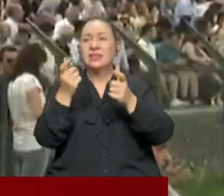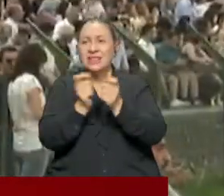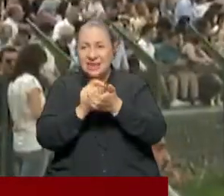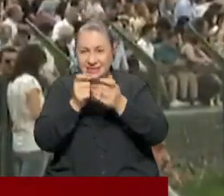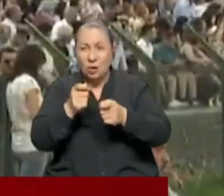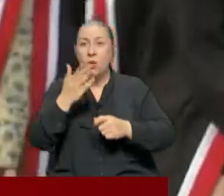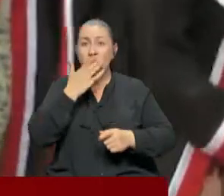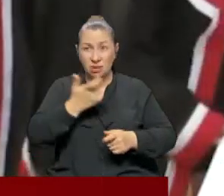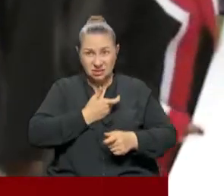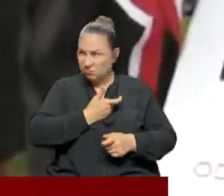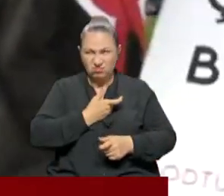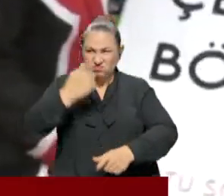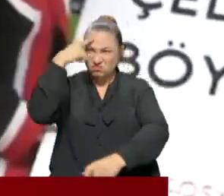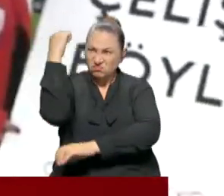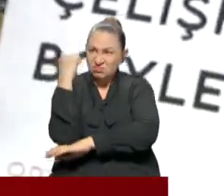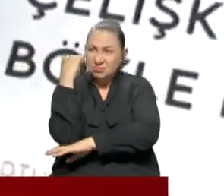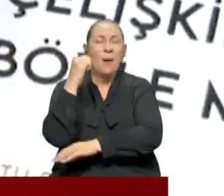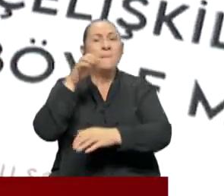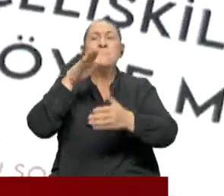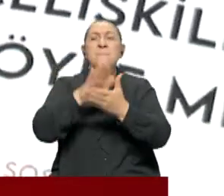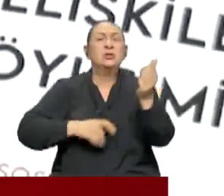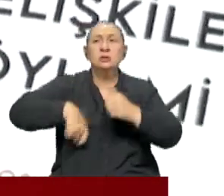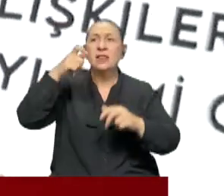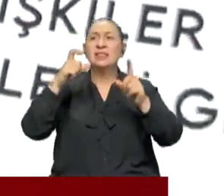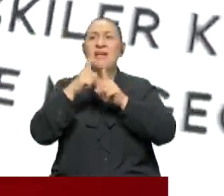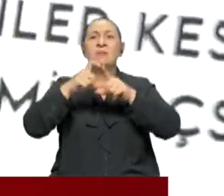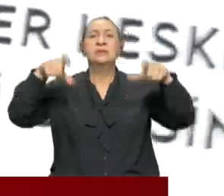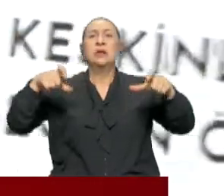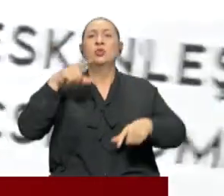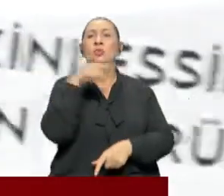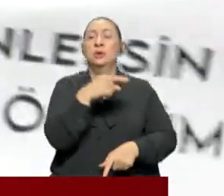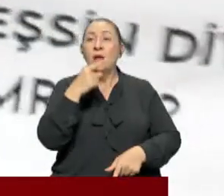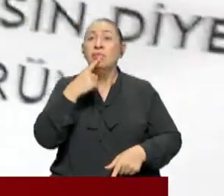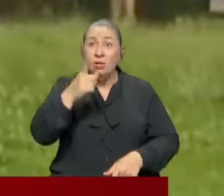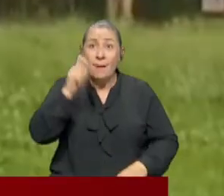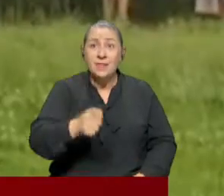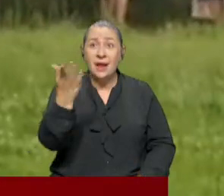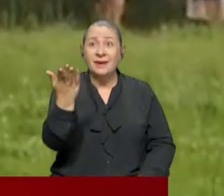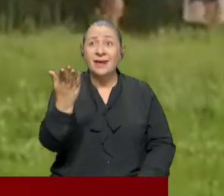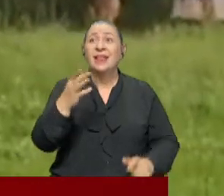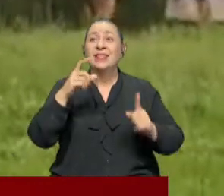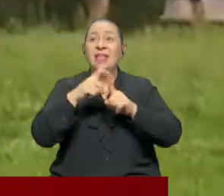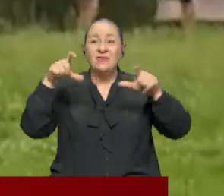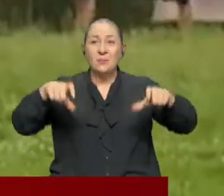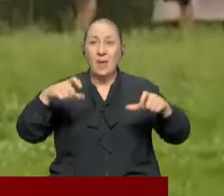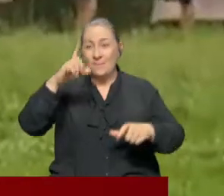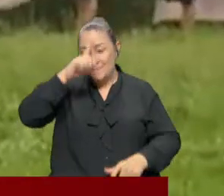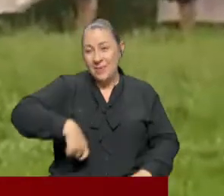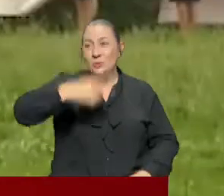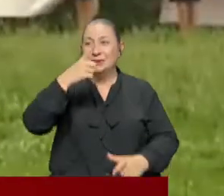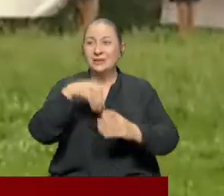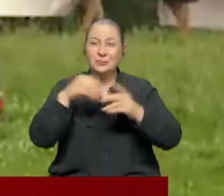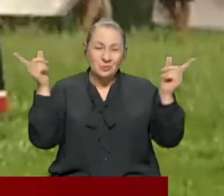gösterilmişti. Öğrencilerse ısrarla mezuniyetin yeri Devrim Stadyumu dedi. Dediklerini de yaptılar. Devrim'de mezuniyet için